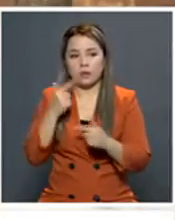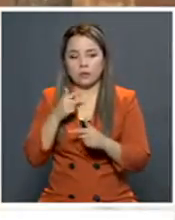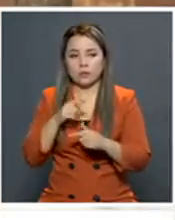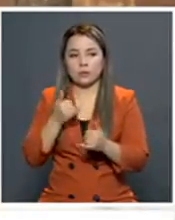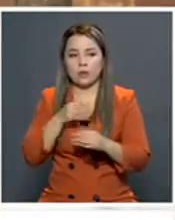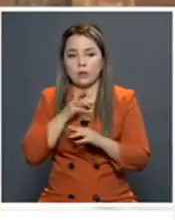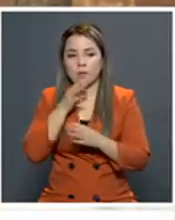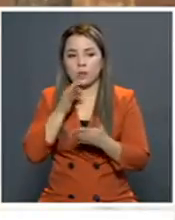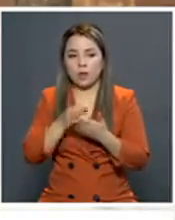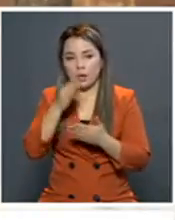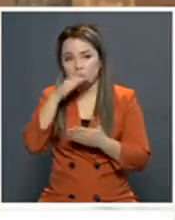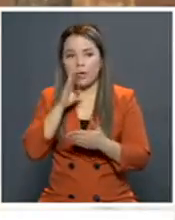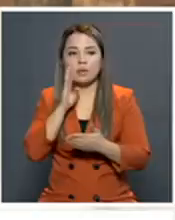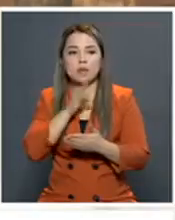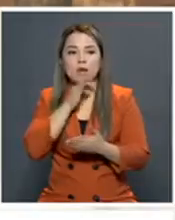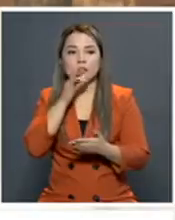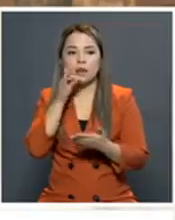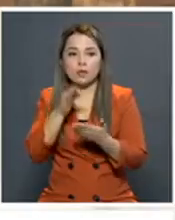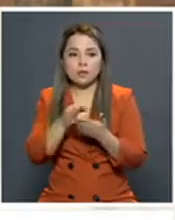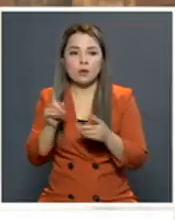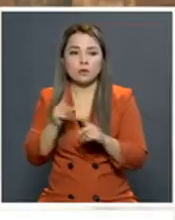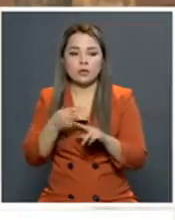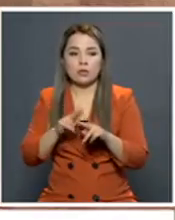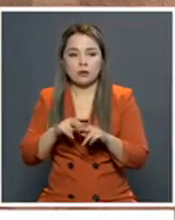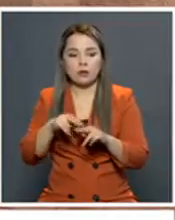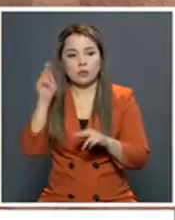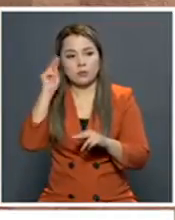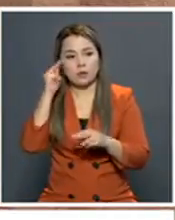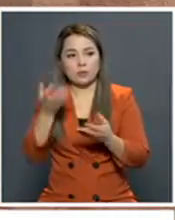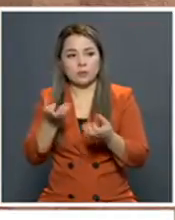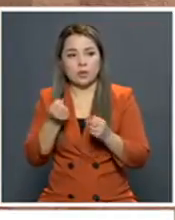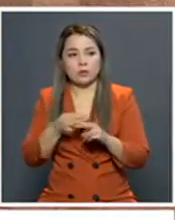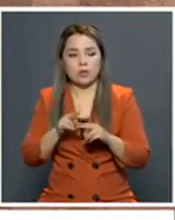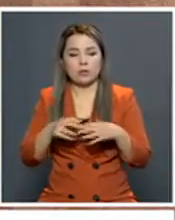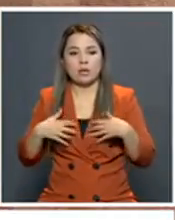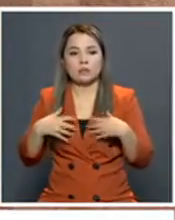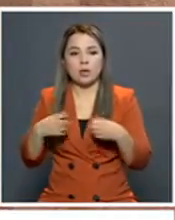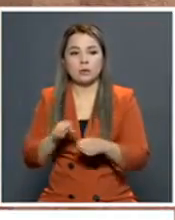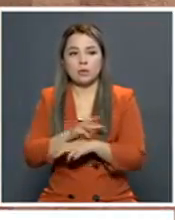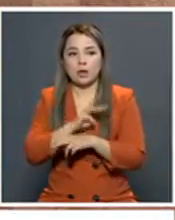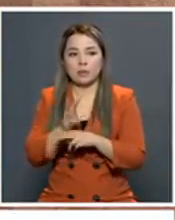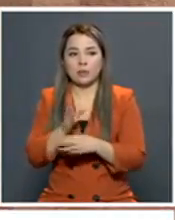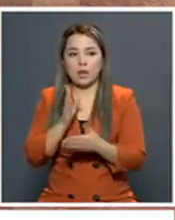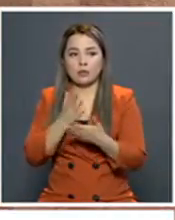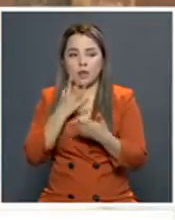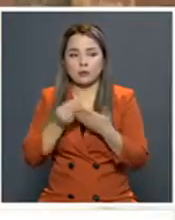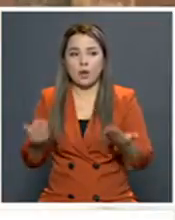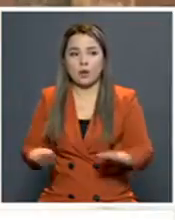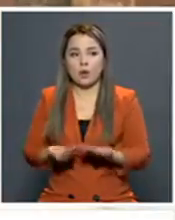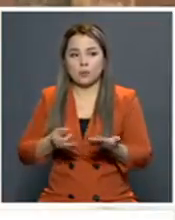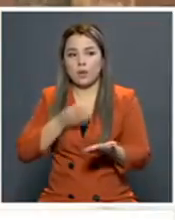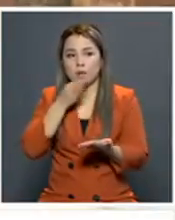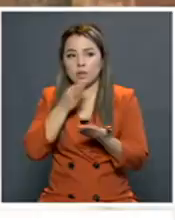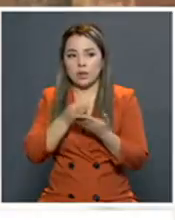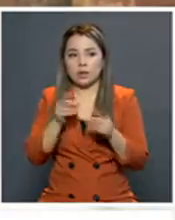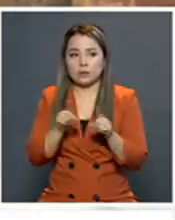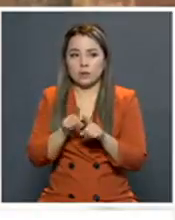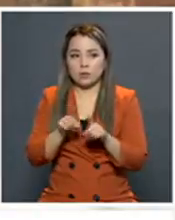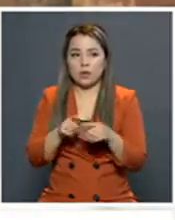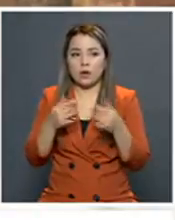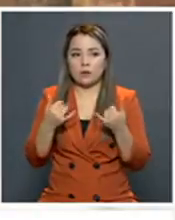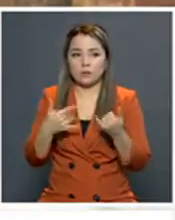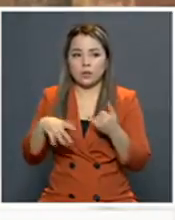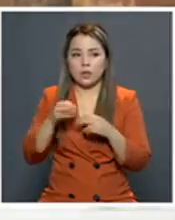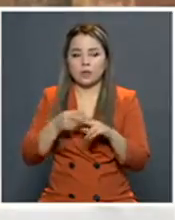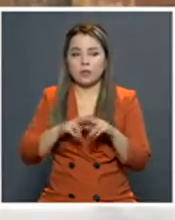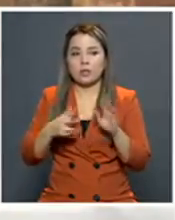жауап бермейді. Сондықтан білім алушылардың денсаулығын қамтамасыз ету және өміріне жауап беретіндіктен біз